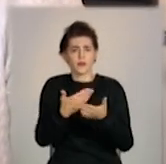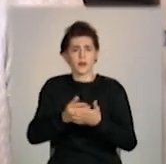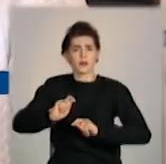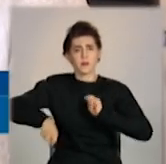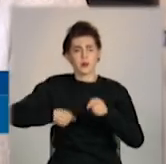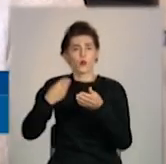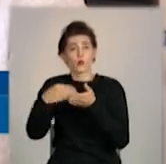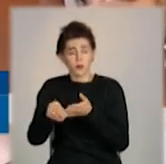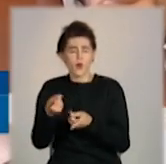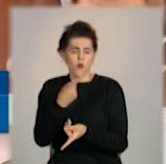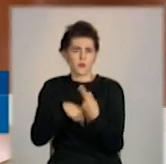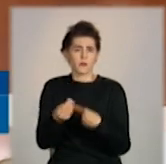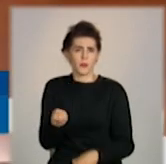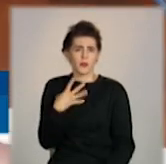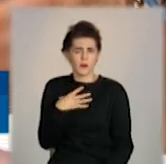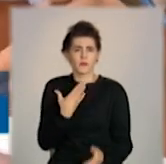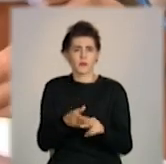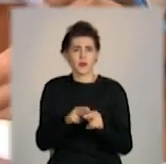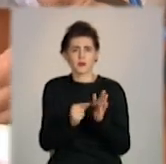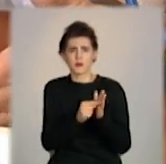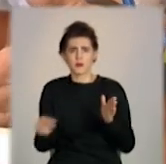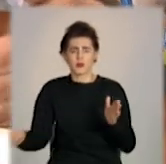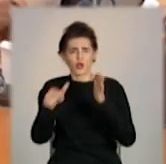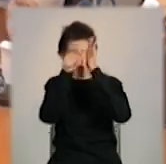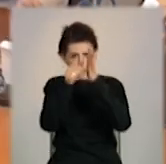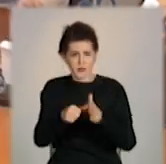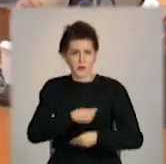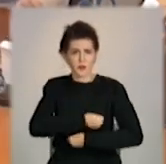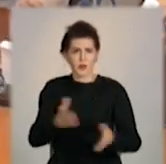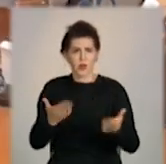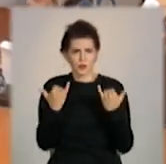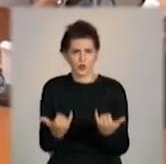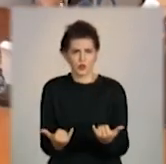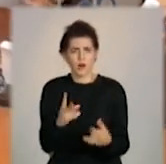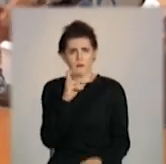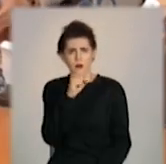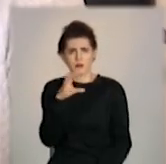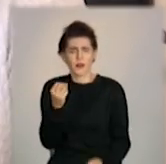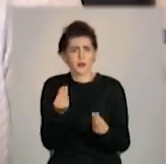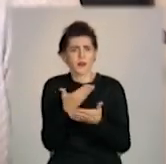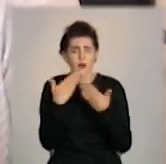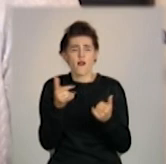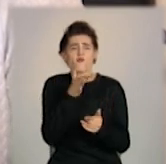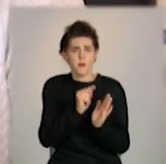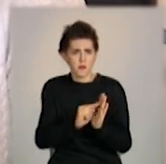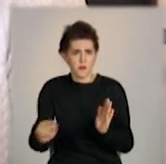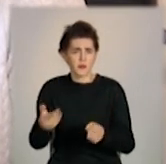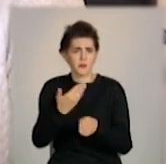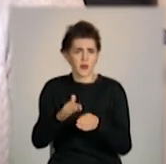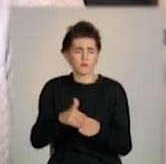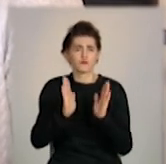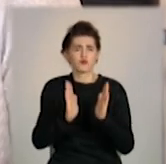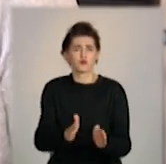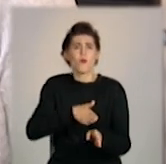зможуть отримати тільки протягом 6 місяців, тому що зараз немає готівки в касах. Компанія компенсує пасажирам повну